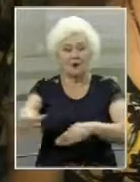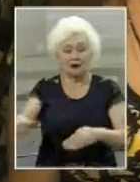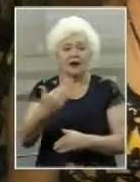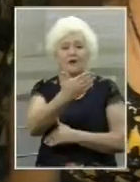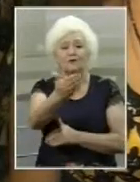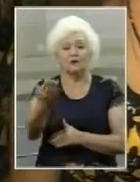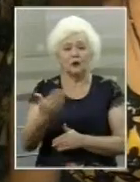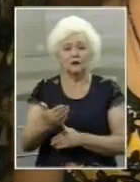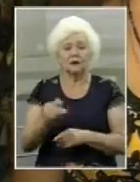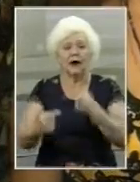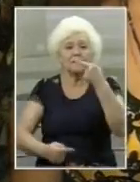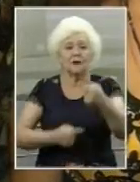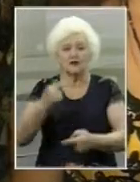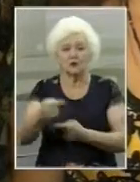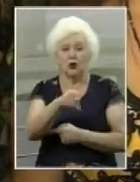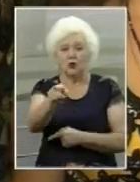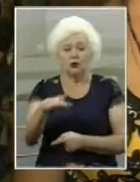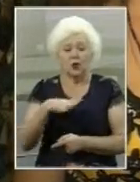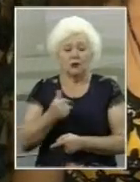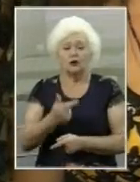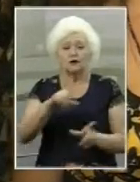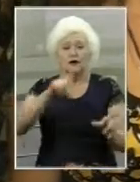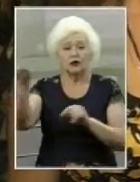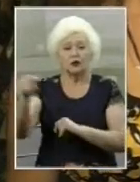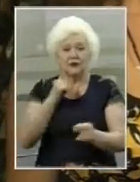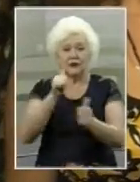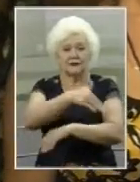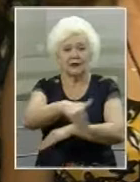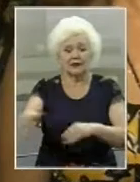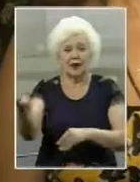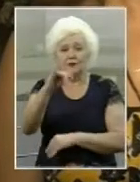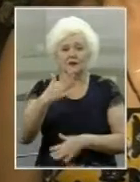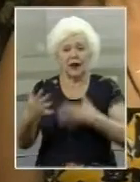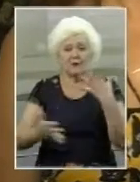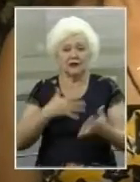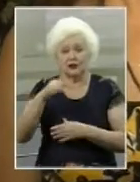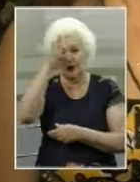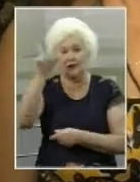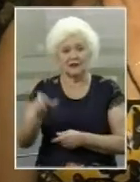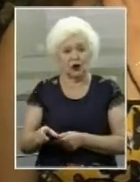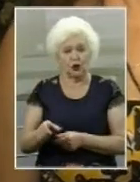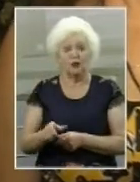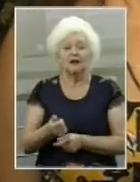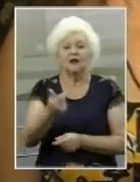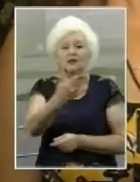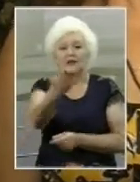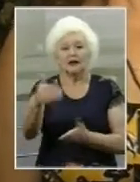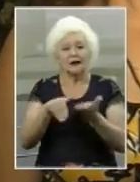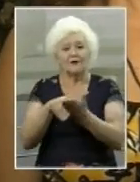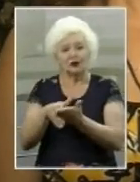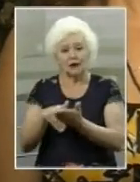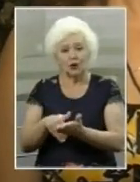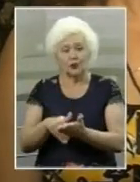Вона безкінечно, в неї було скільки поїздок на передову, вона все переживає за хлопців. Скільки вона